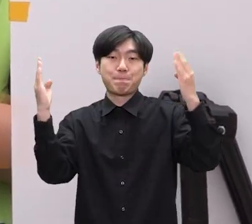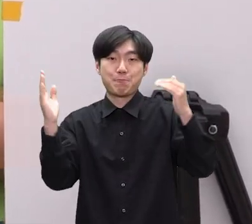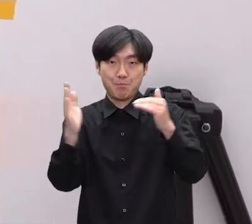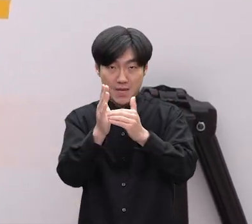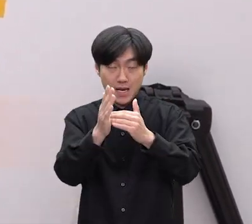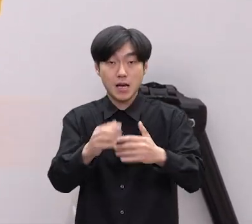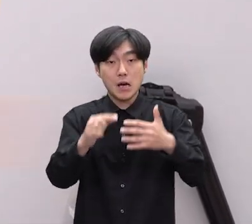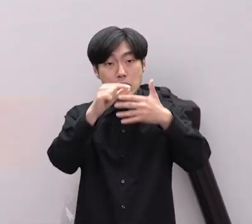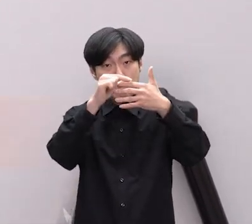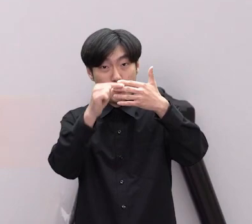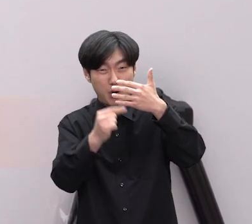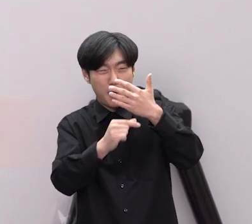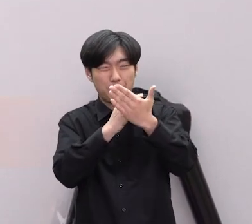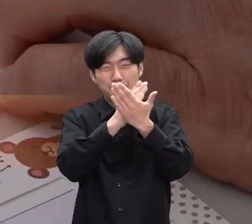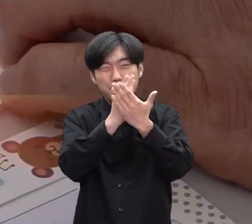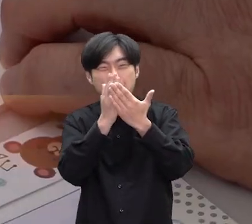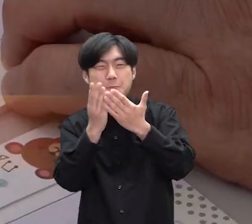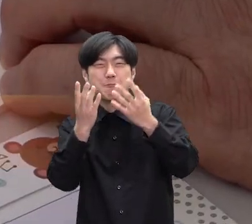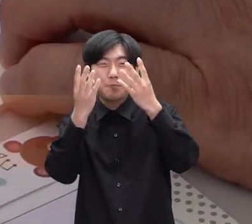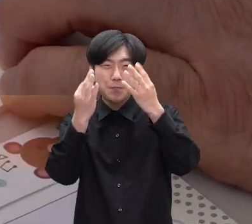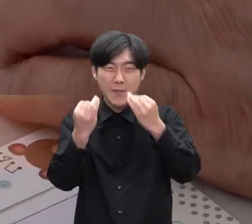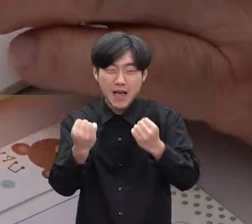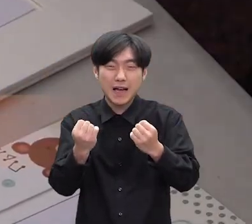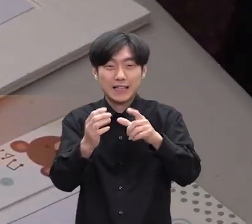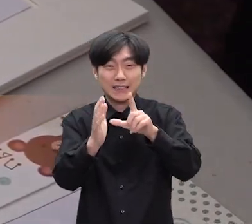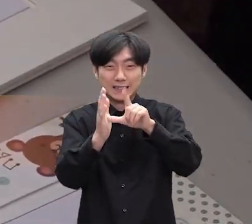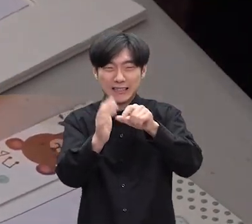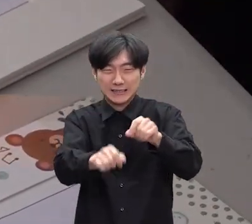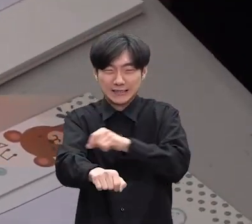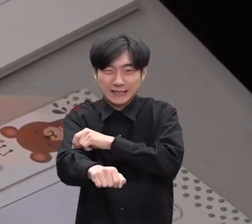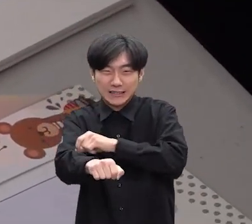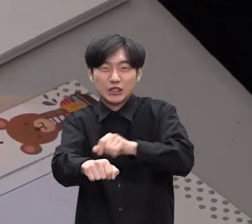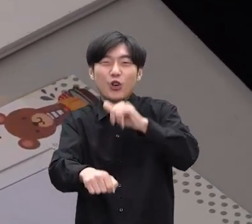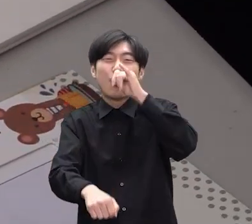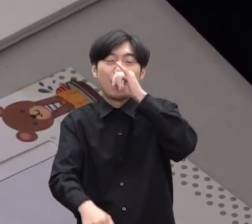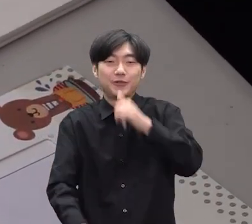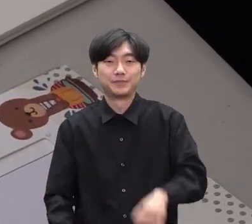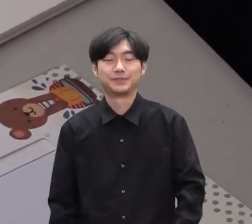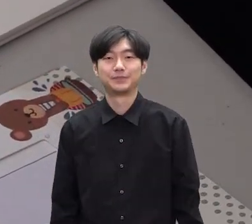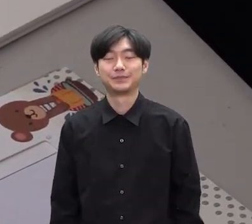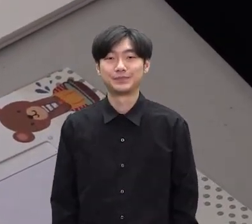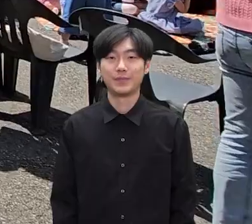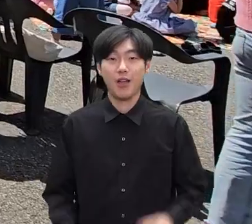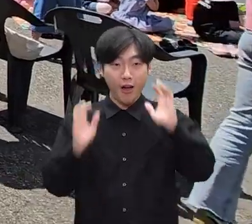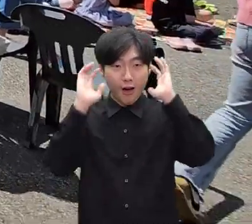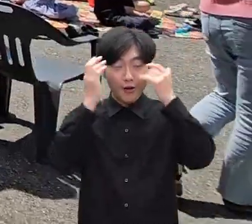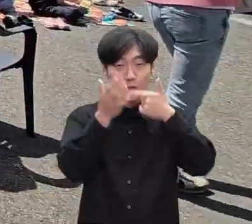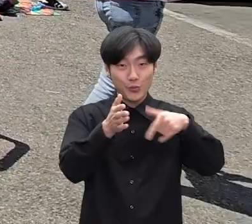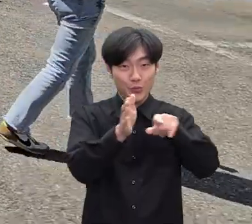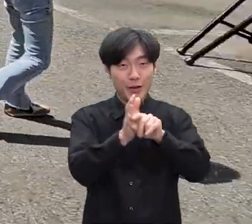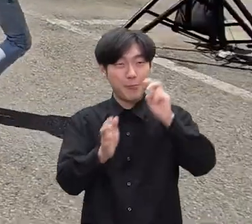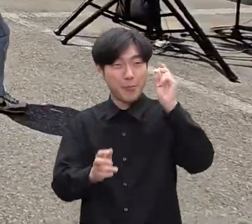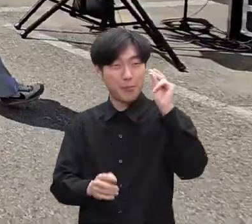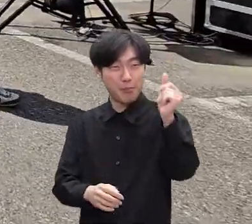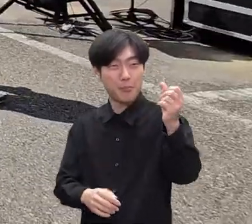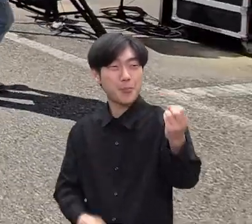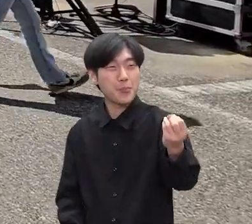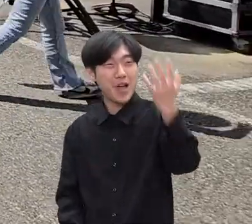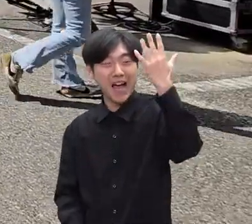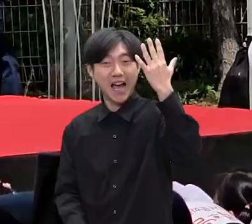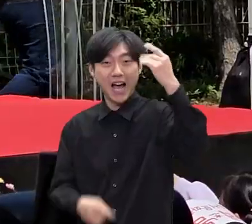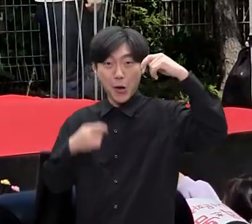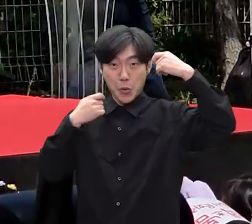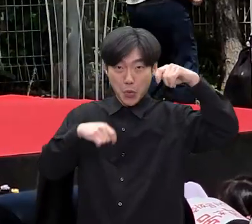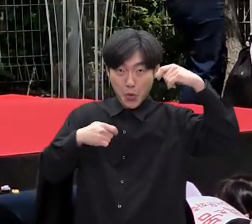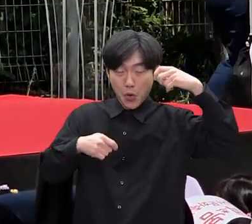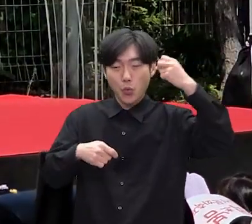축제에서는 다채롭고 이색적인 행사가 함께하며 특별한 시간이 마련됐는데요. 어린이들을 위한 마술